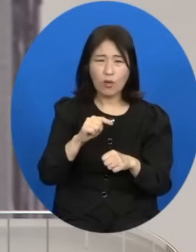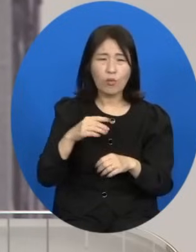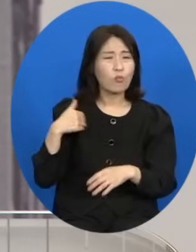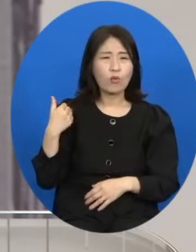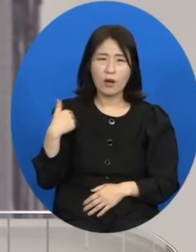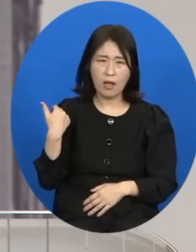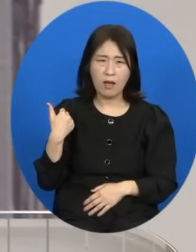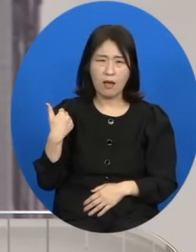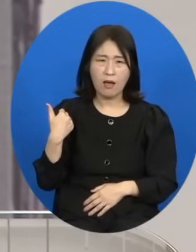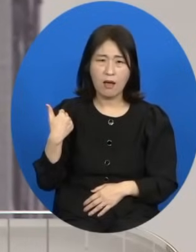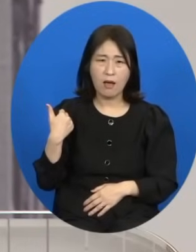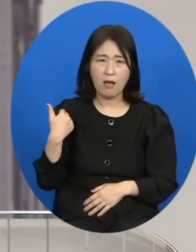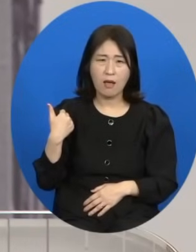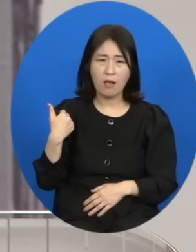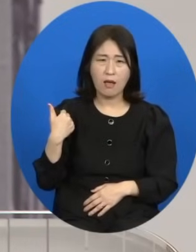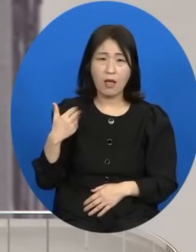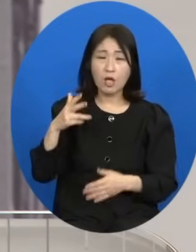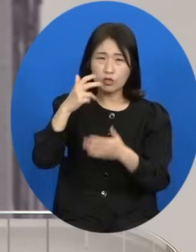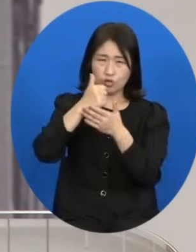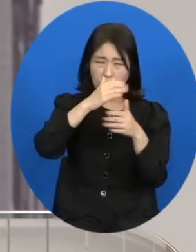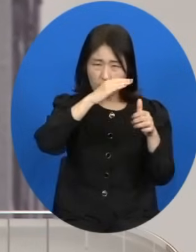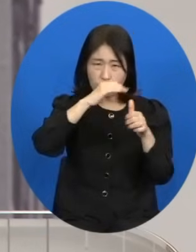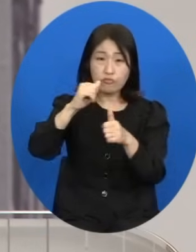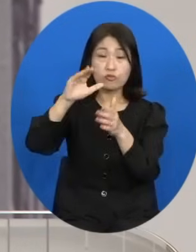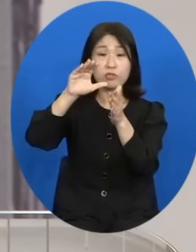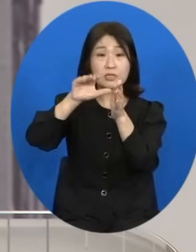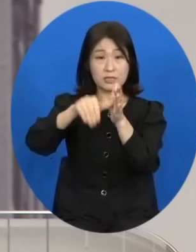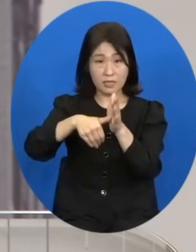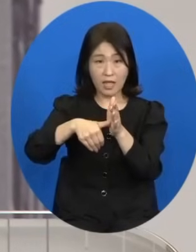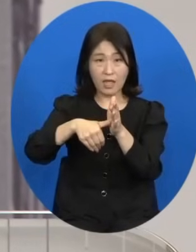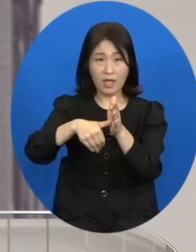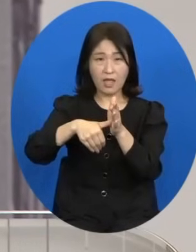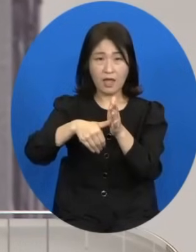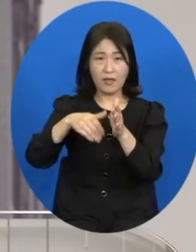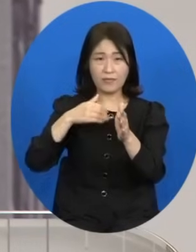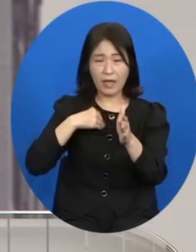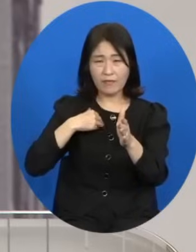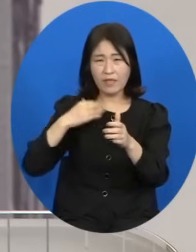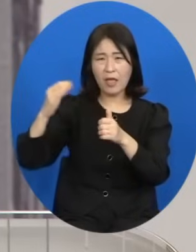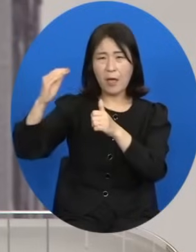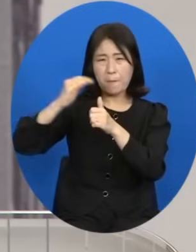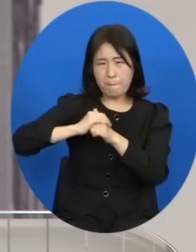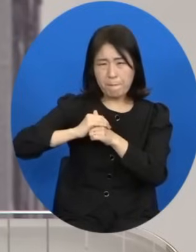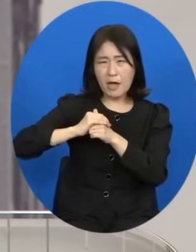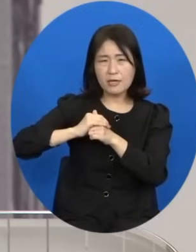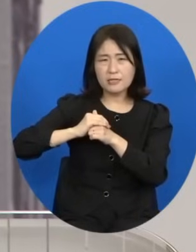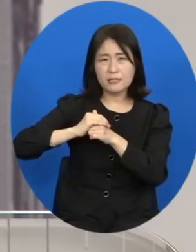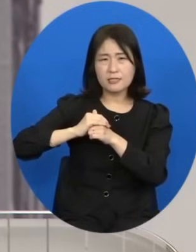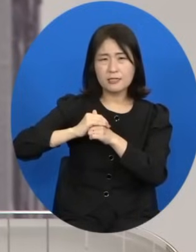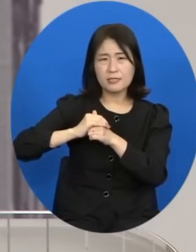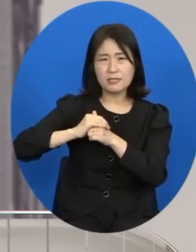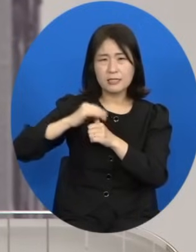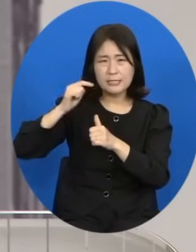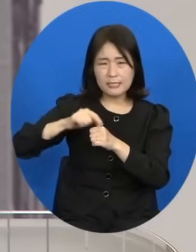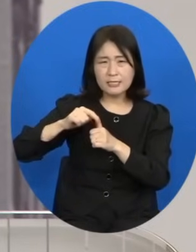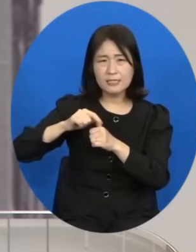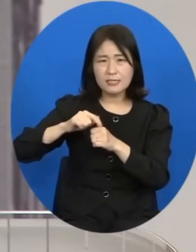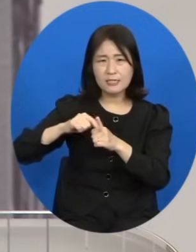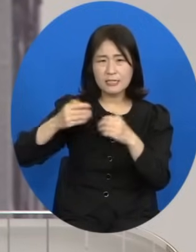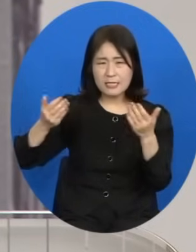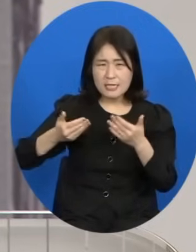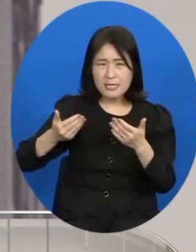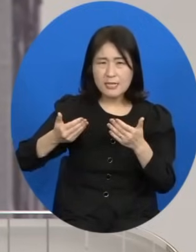우리를 부르셔도 우리에게 맡겨 주진이 구간 만큼은 우리의 신앙 배턴 우리에게 주어진이 배턴 만큼은 꼭